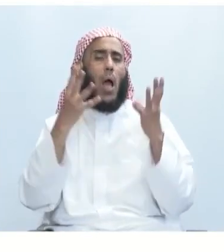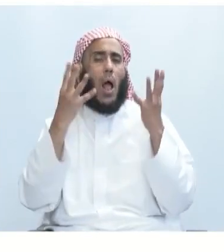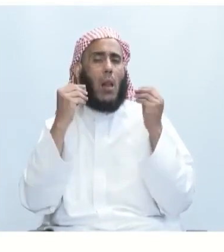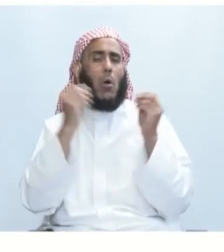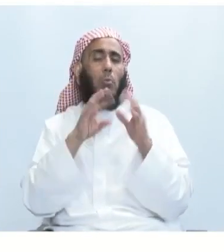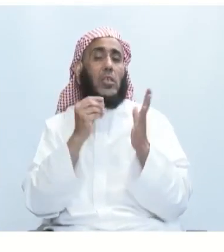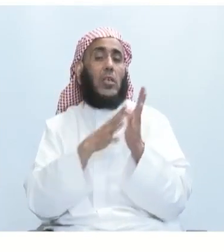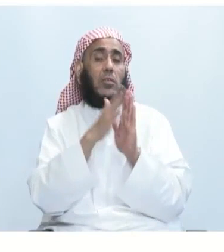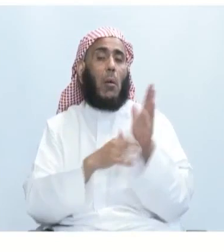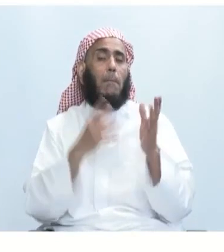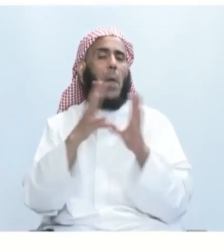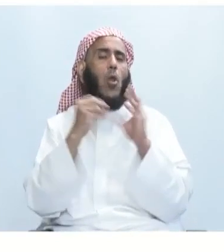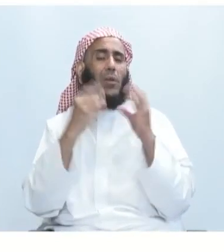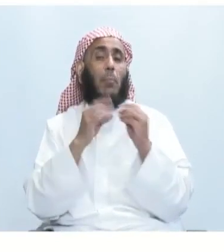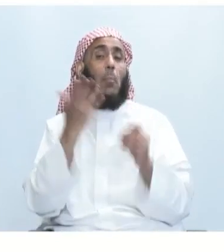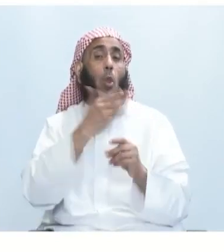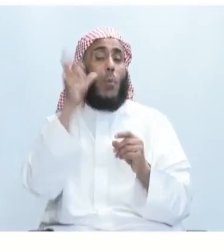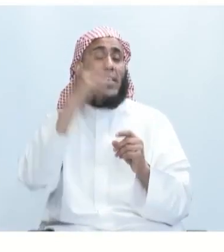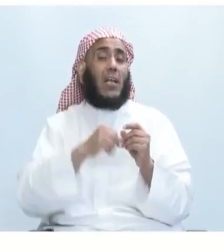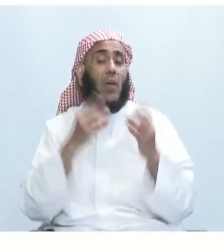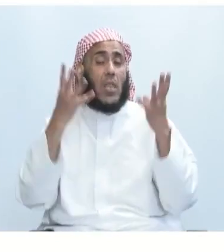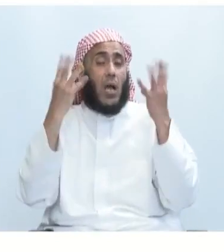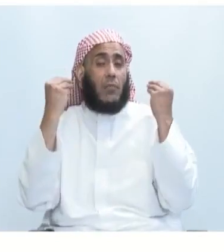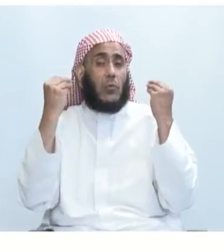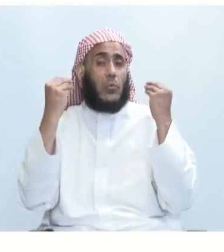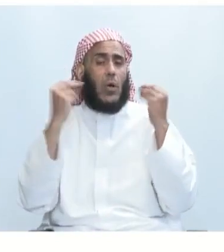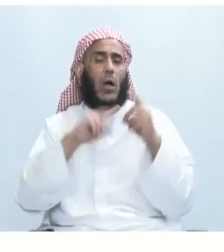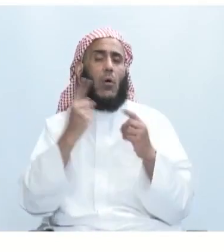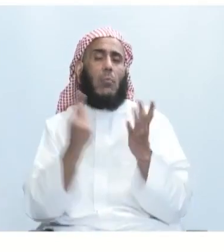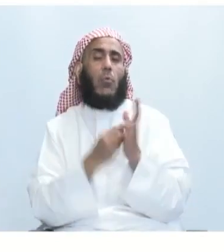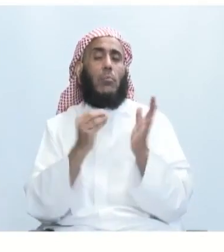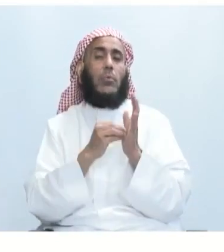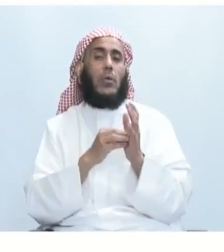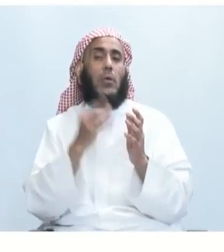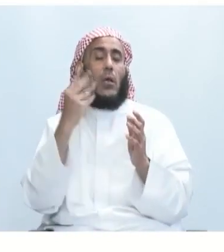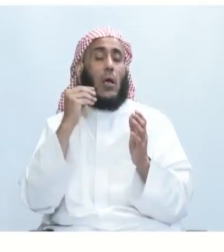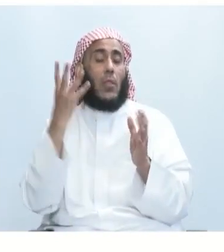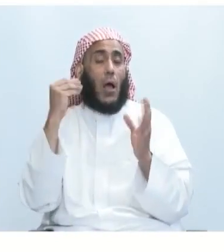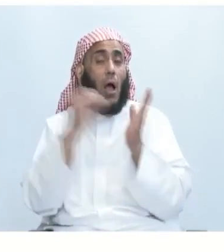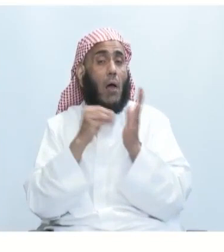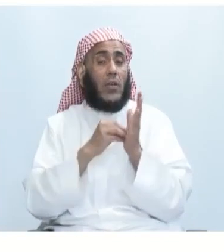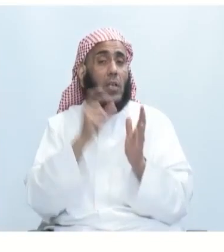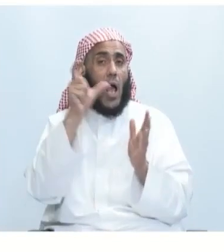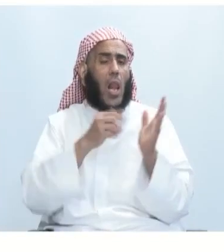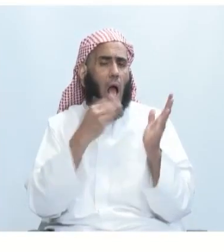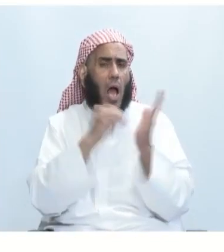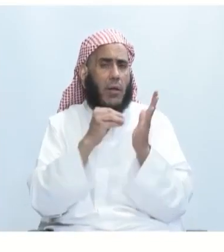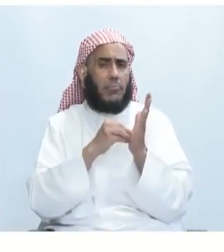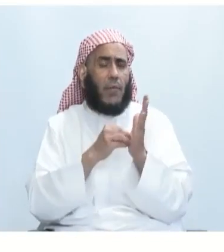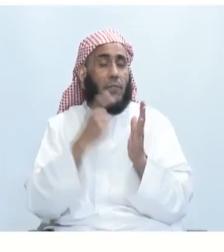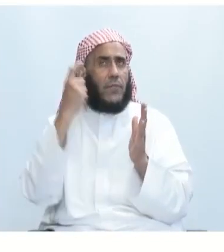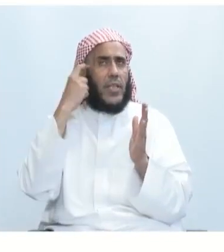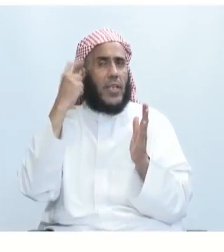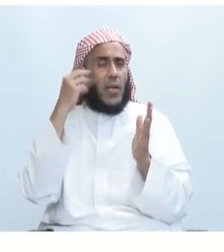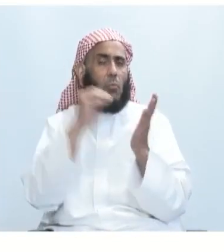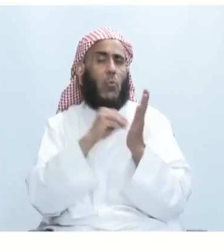يشرحها النص بمعلومات النص اما معلومات القارئ فهي ثقافته حول الموضوع معلوماتك انت هي الثقافه التي تكون في ذهنك